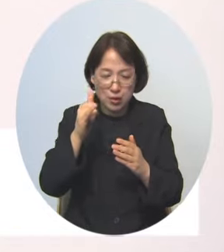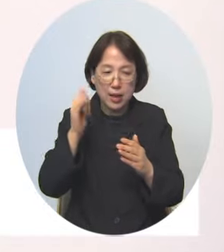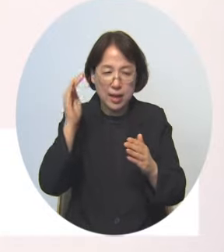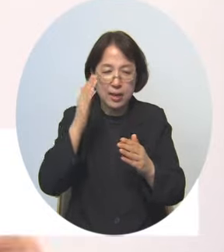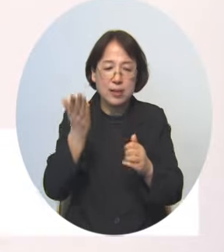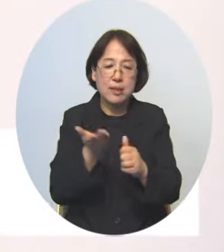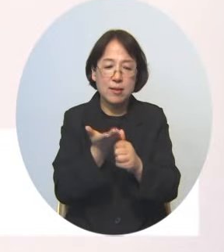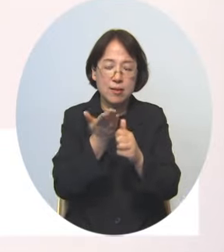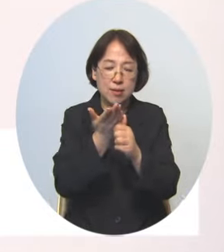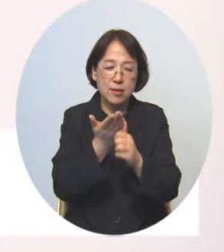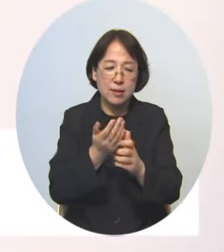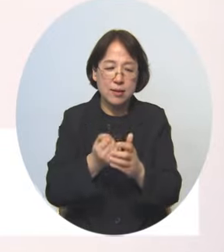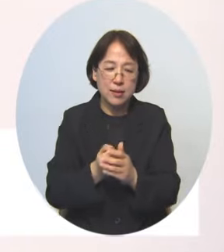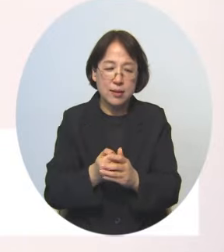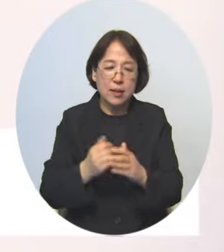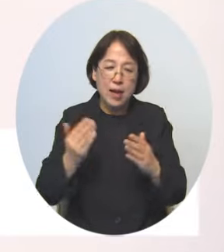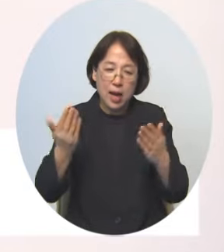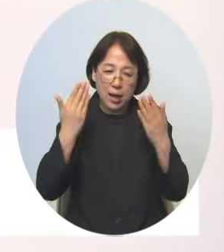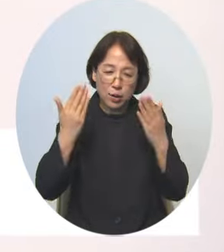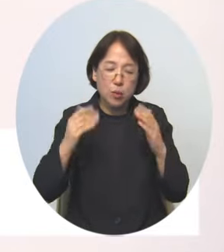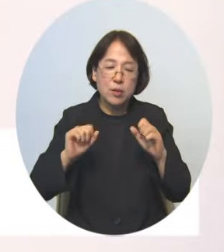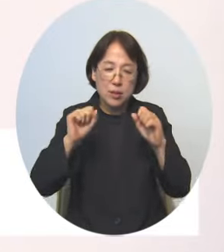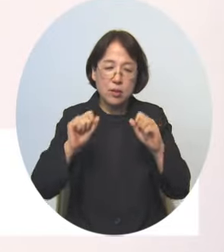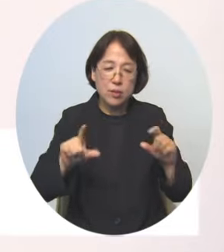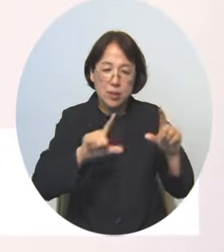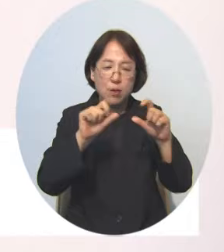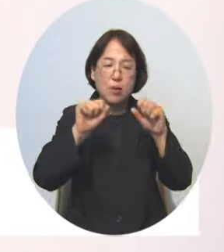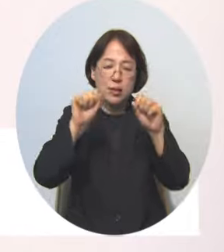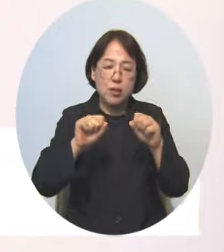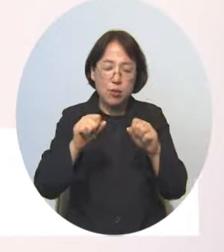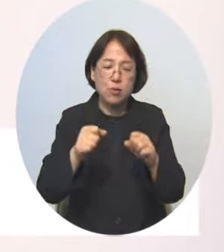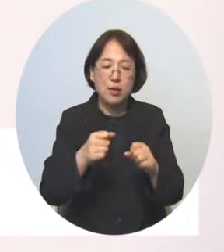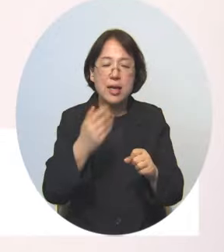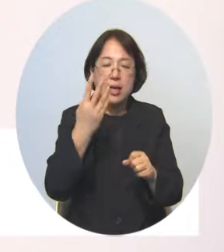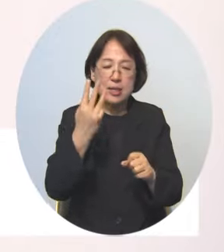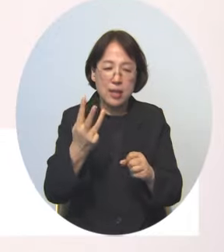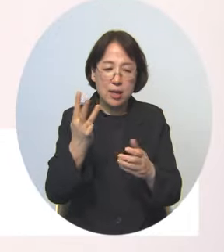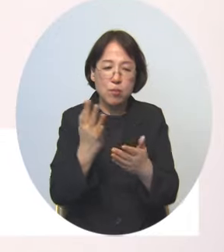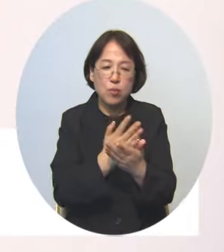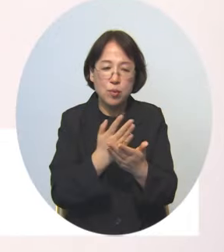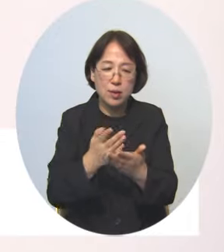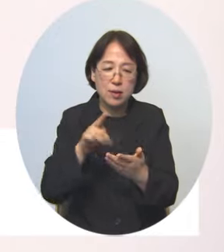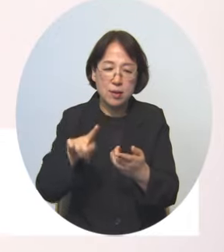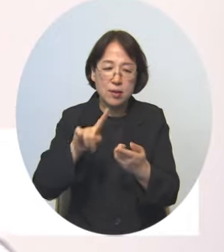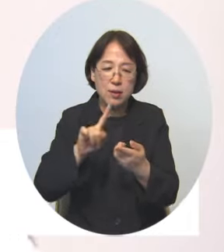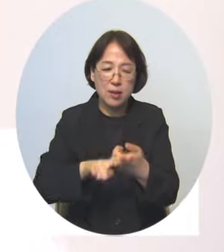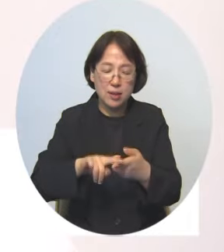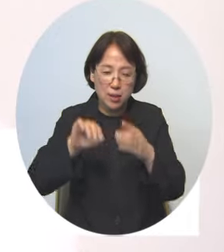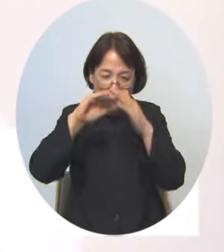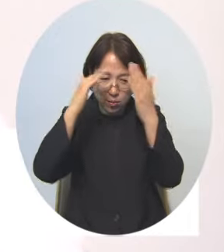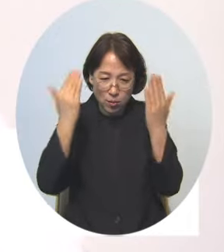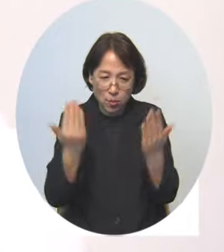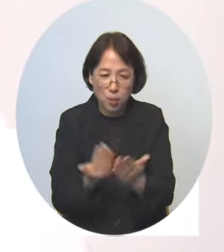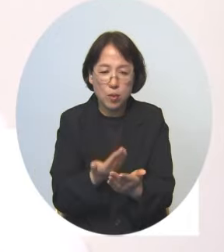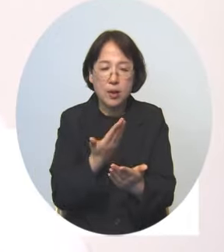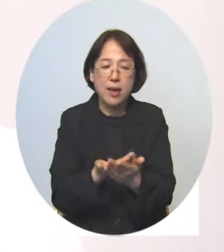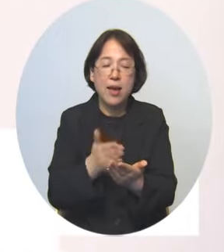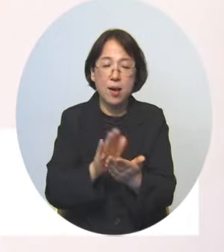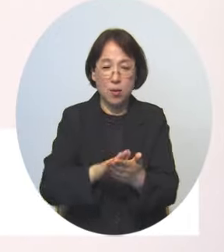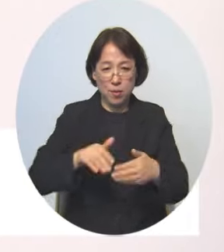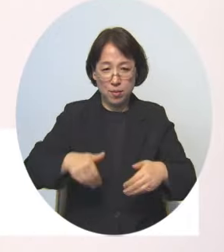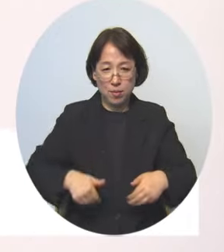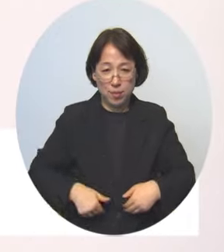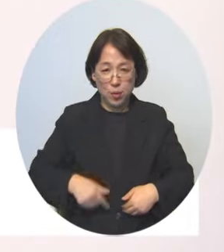체육, 그다음에 생활 체육 뭐 크게 세 가지로 얘기해서 이 부분에 대한 전반적인 그런 개혁이